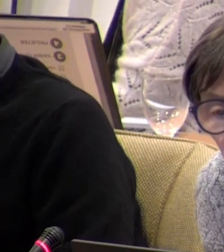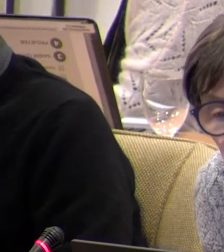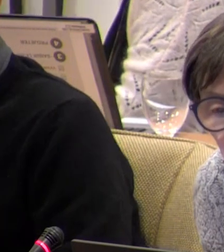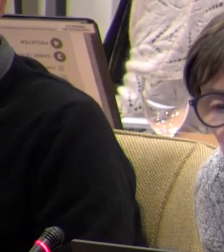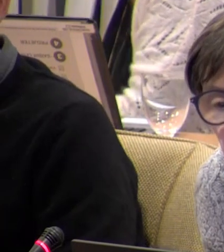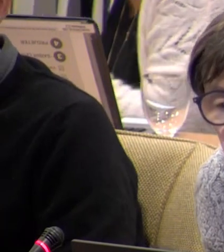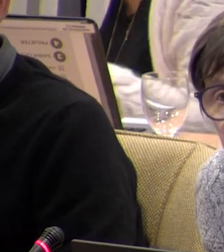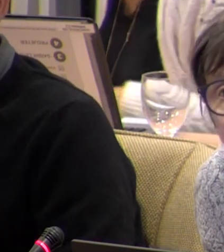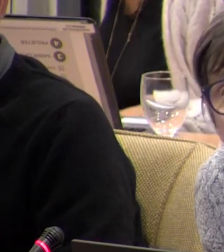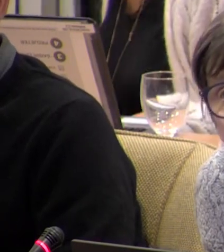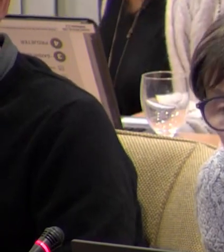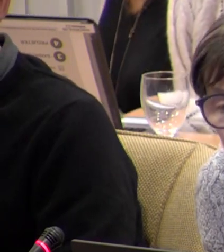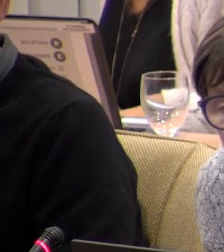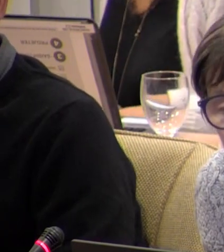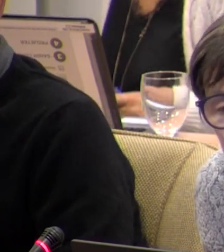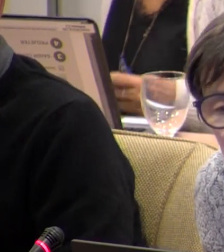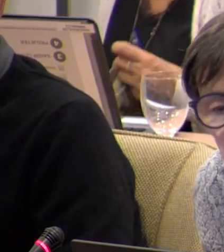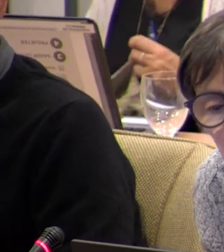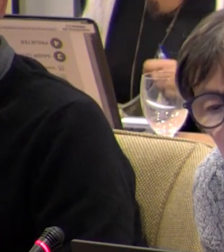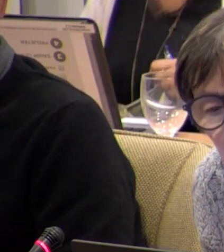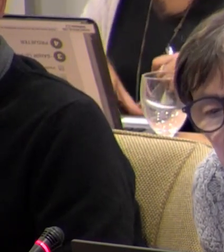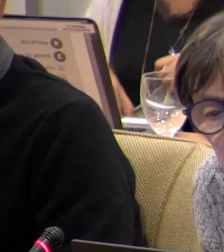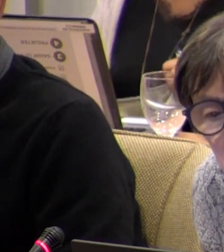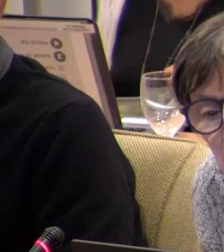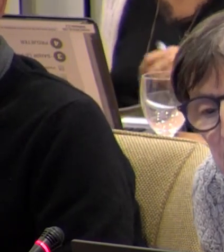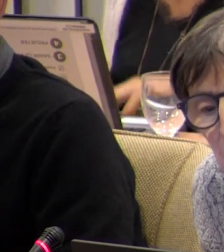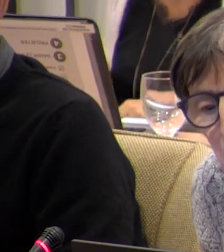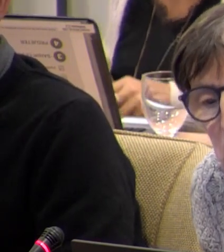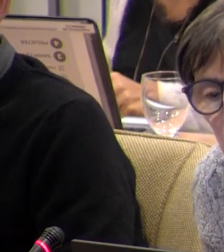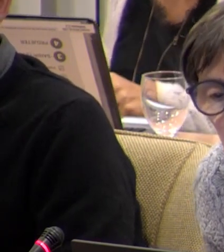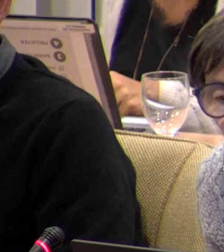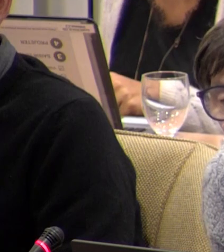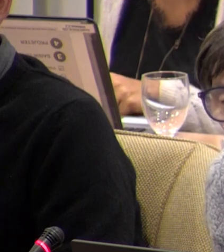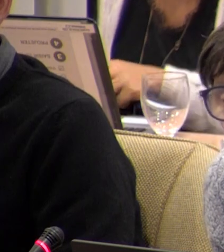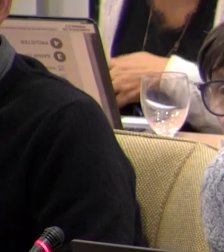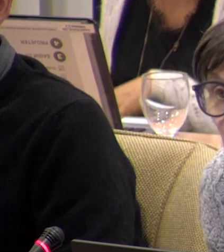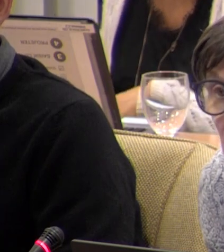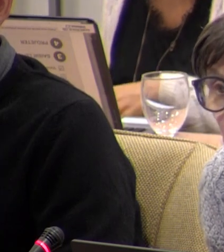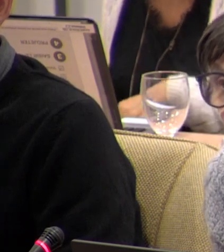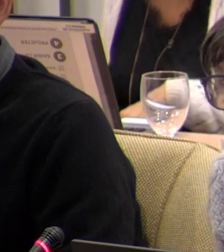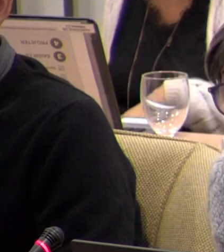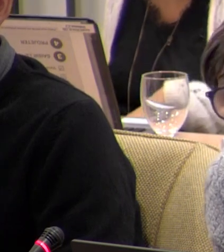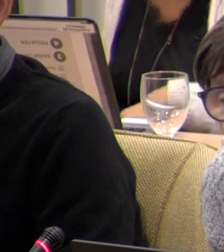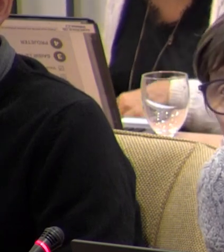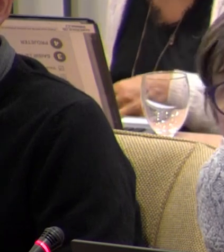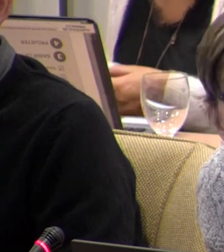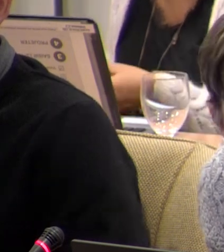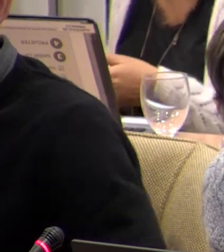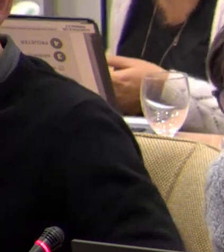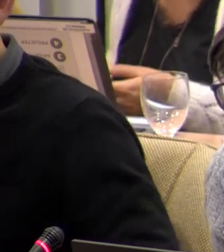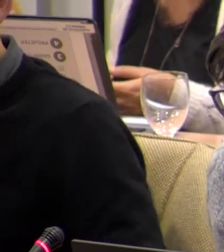global si ces véhicules sont revendus l'énergie crise dépensés pour fabriquer les nouveaux véhicules est ce qu'on les a